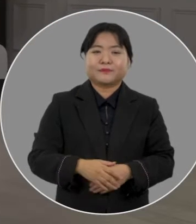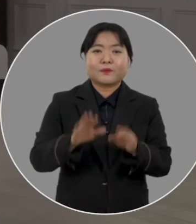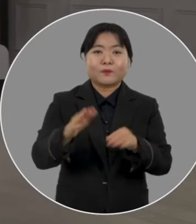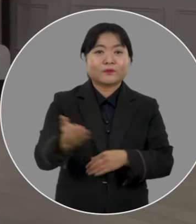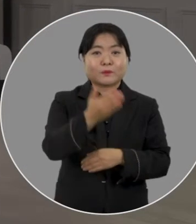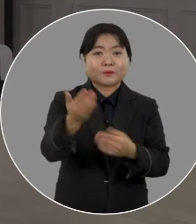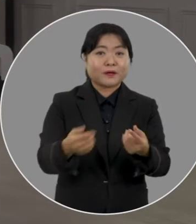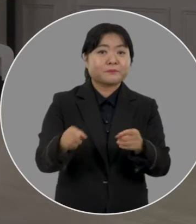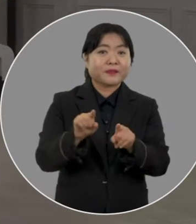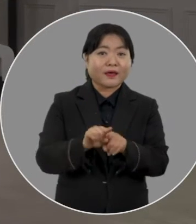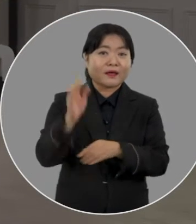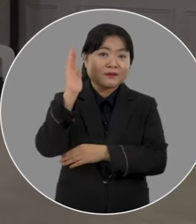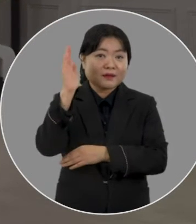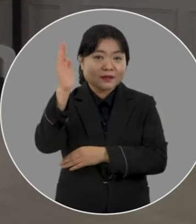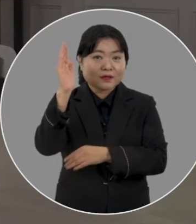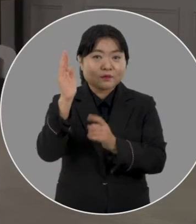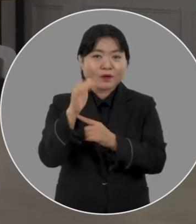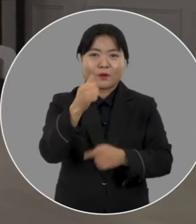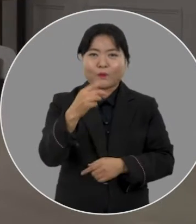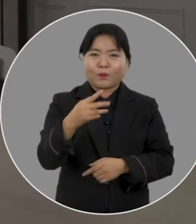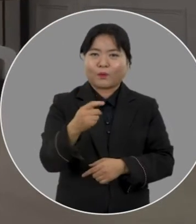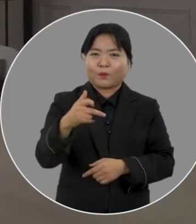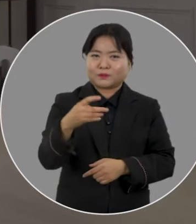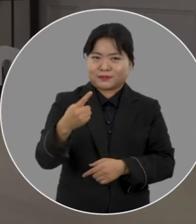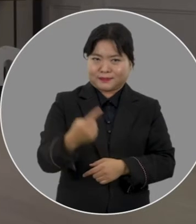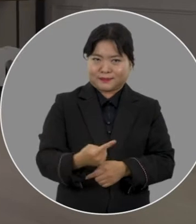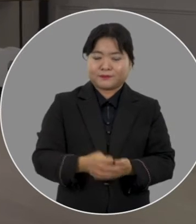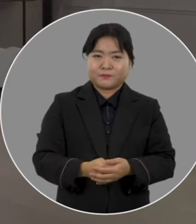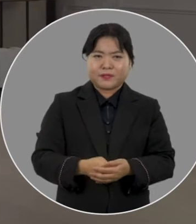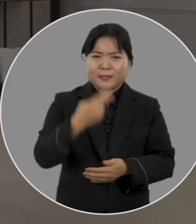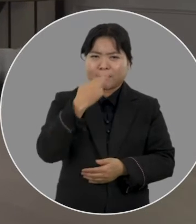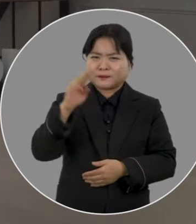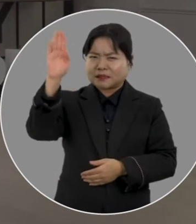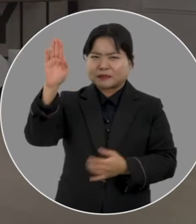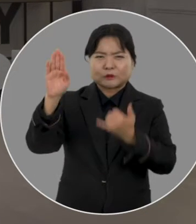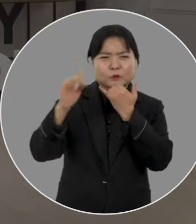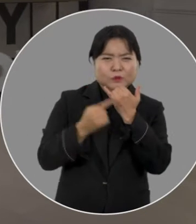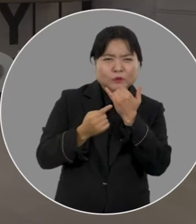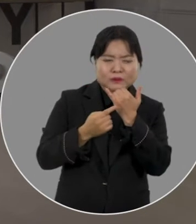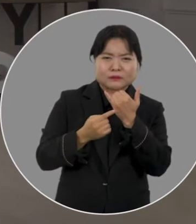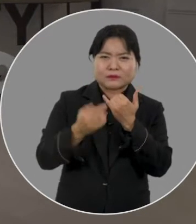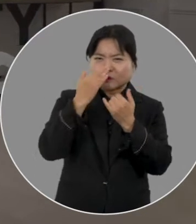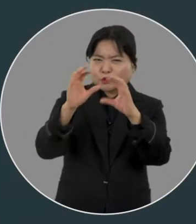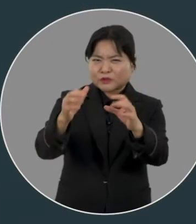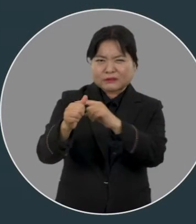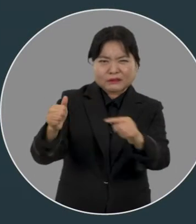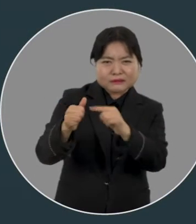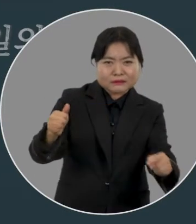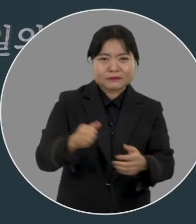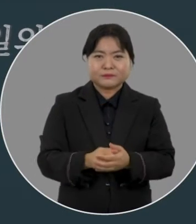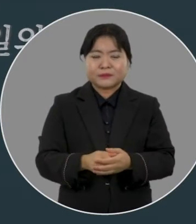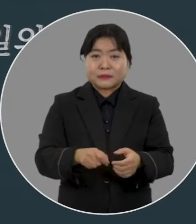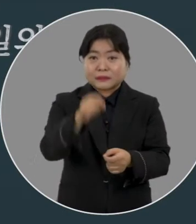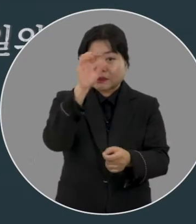오늘 여러분과 함께 얘기하게 될 홀로코스트, 나치 독일에 의한 유대인 대학살이고요. 길게